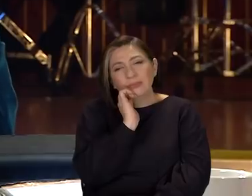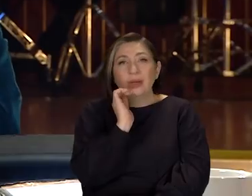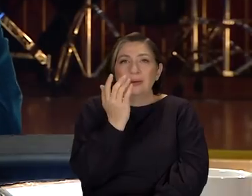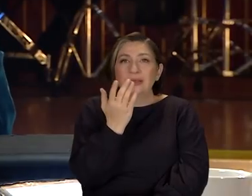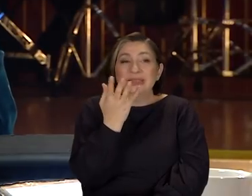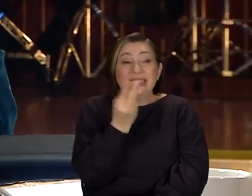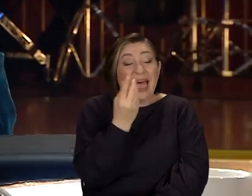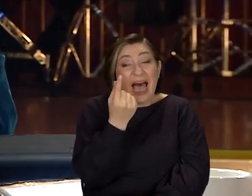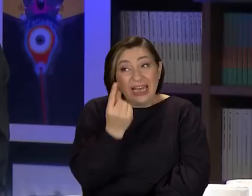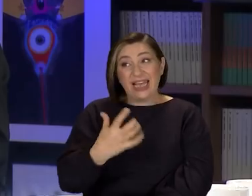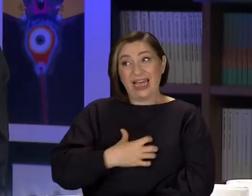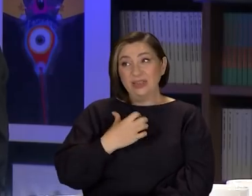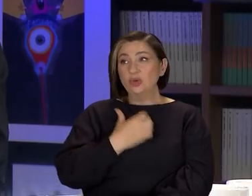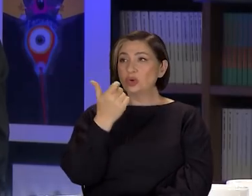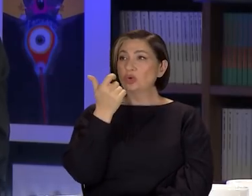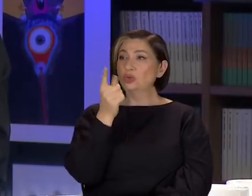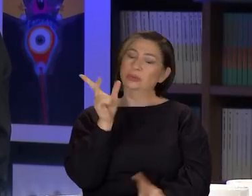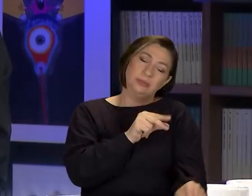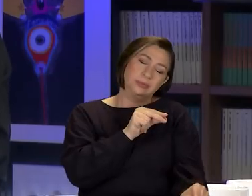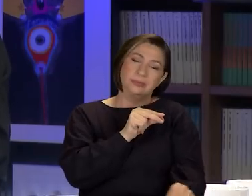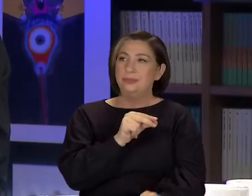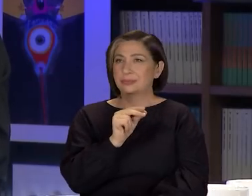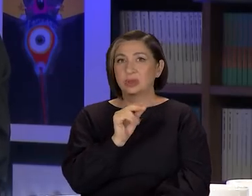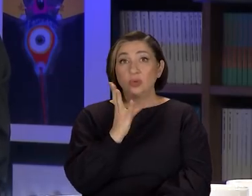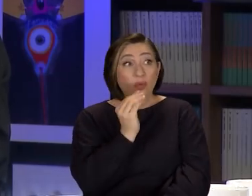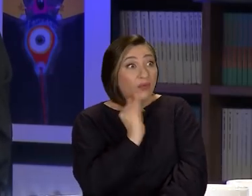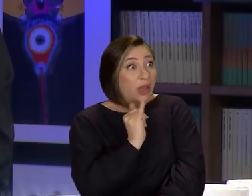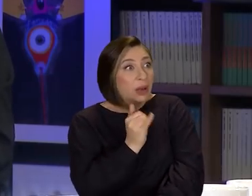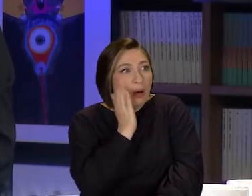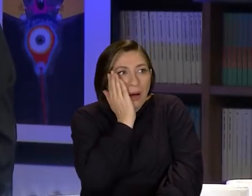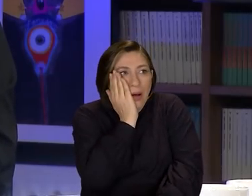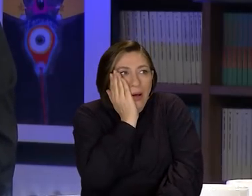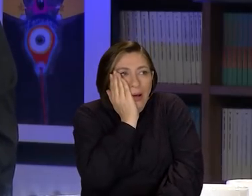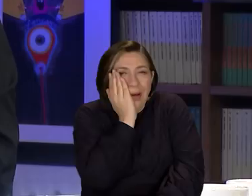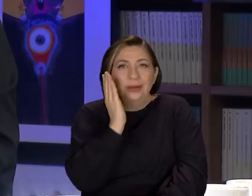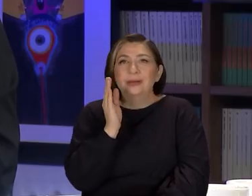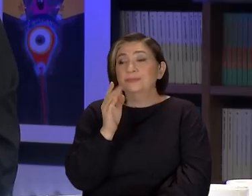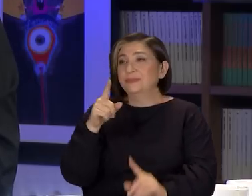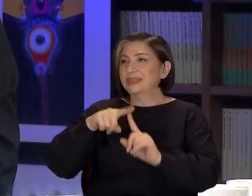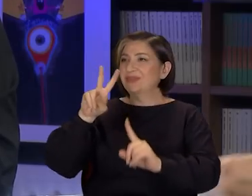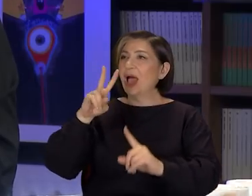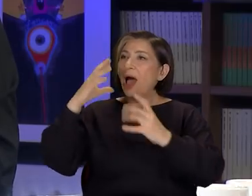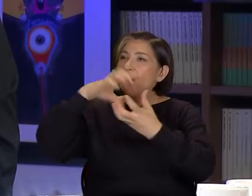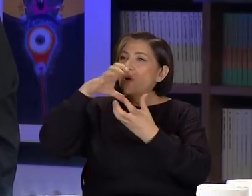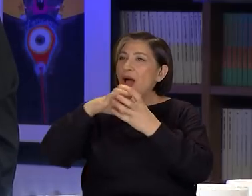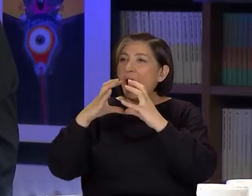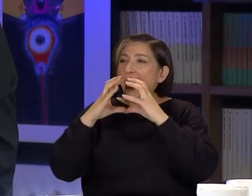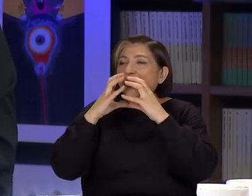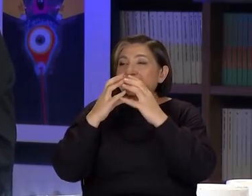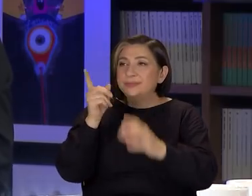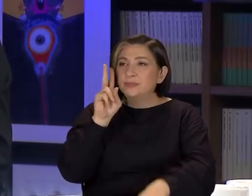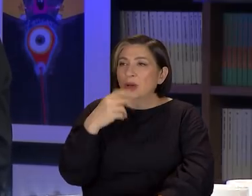Daha az çekmek için 9.30 gibi uyuyordum. Çok fena. Evet evet, mesela işte televizyonda hamburger yiyen birini